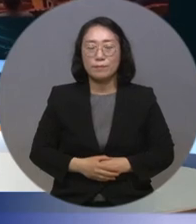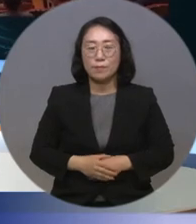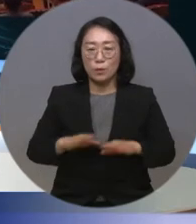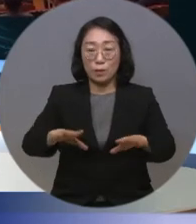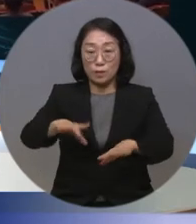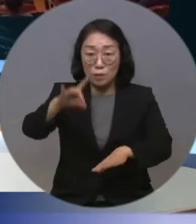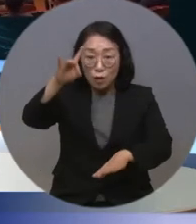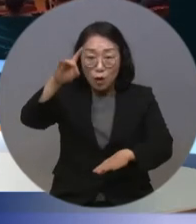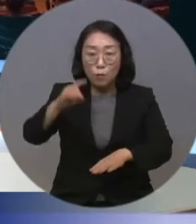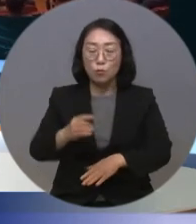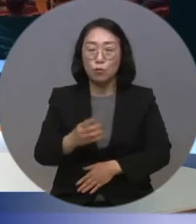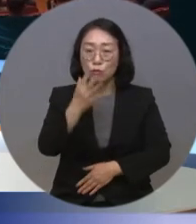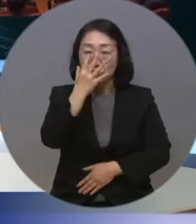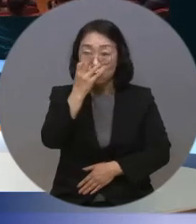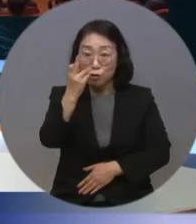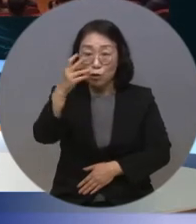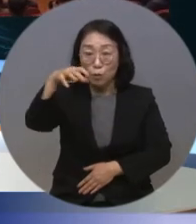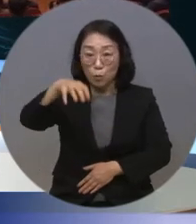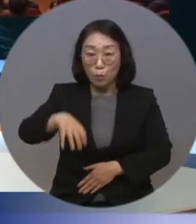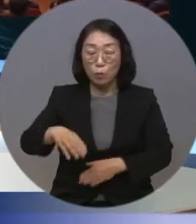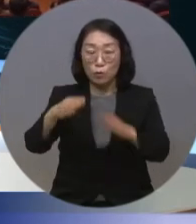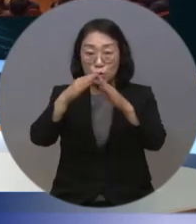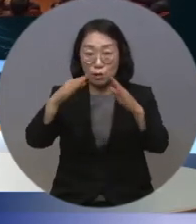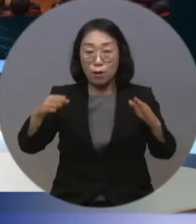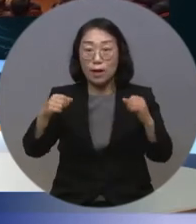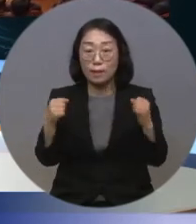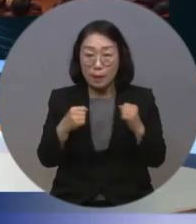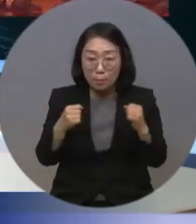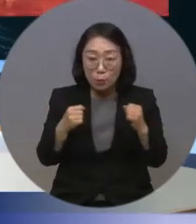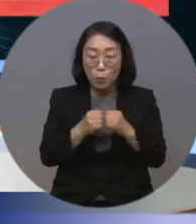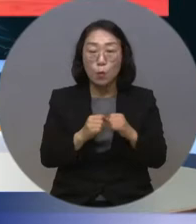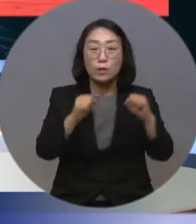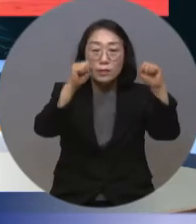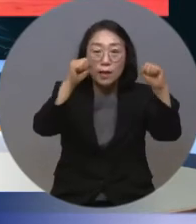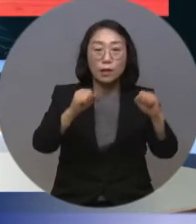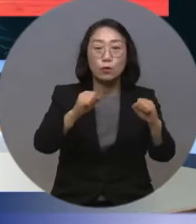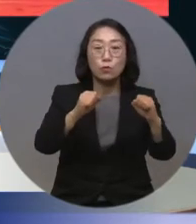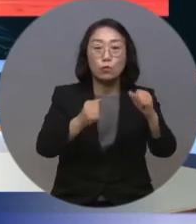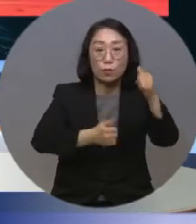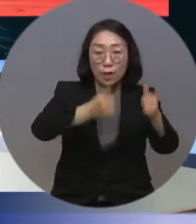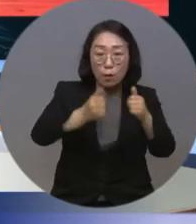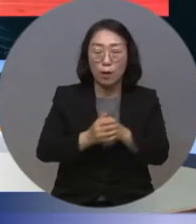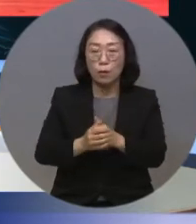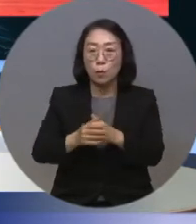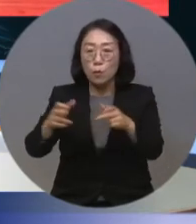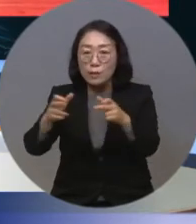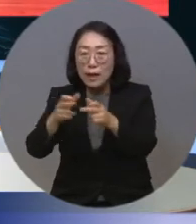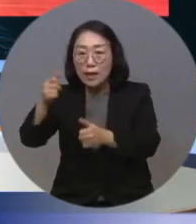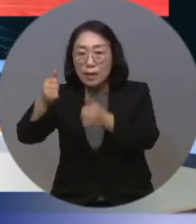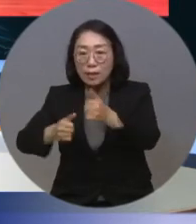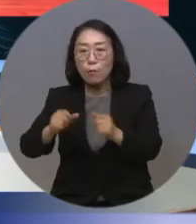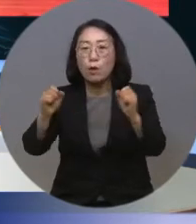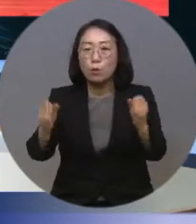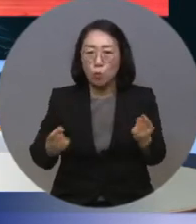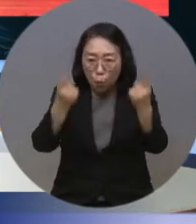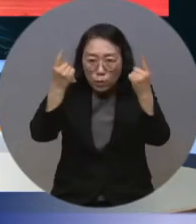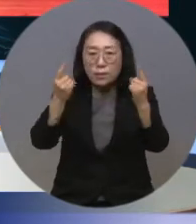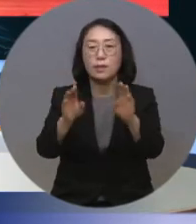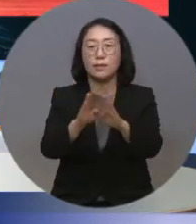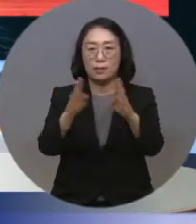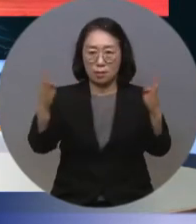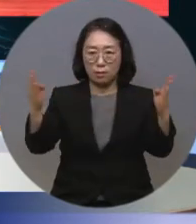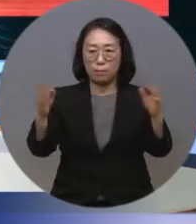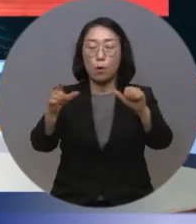올해 처음으로 순천에서 전라남도 체육대회와 전라남도 장애인 체육대회가 동시에 열립니다. 오는